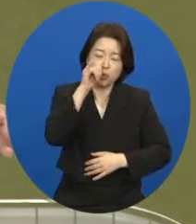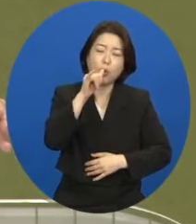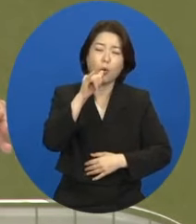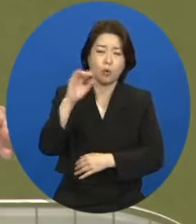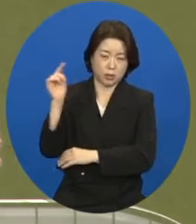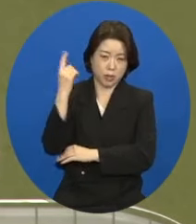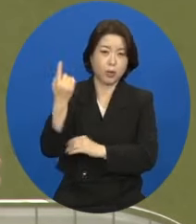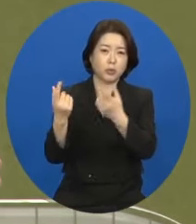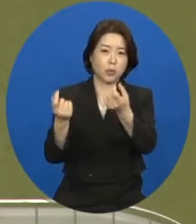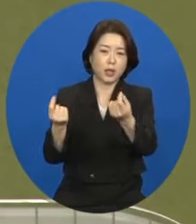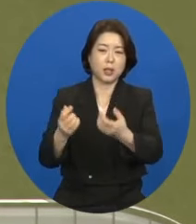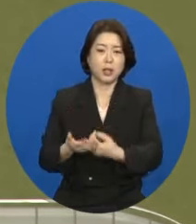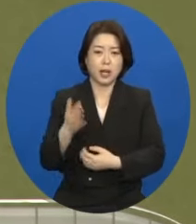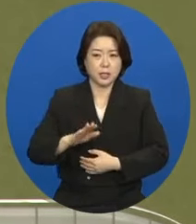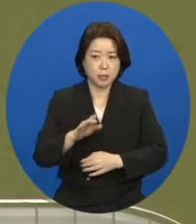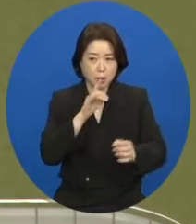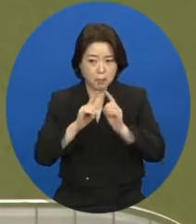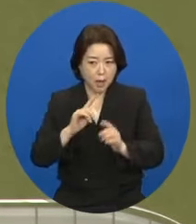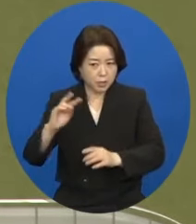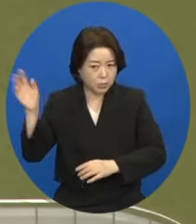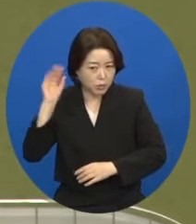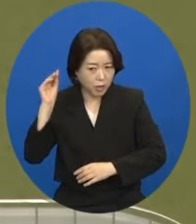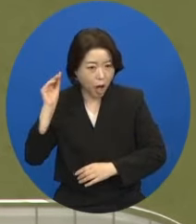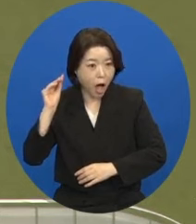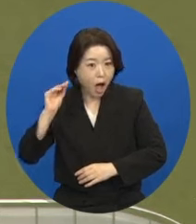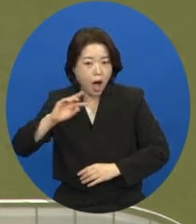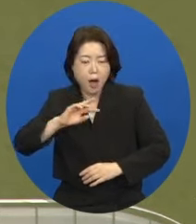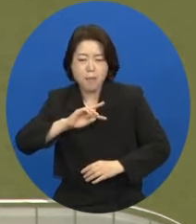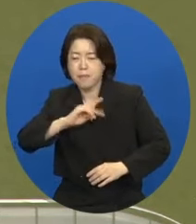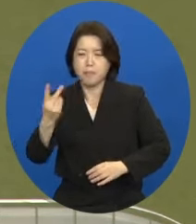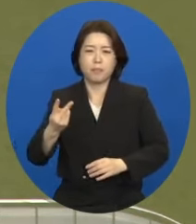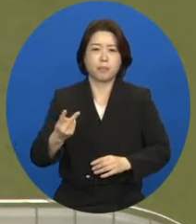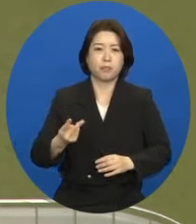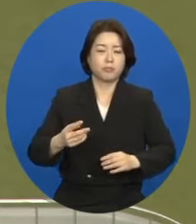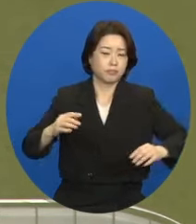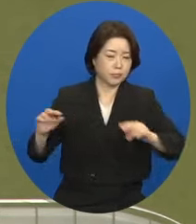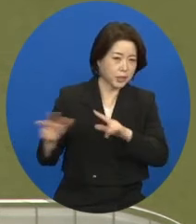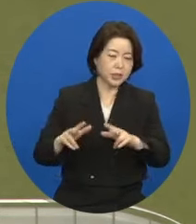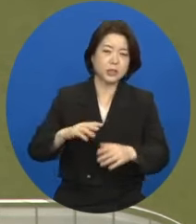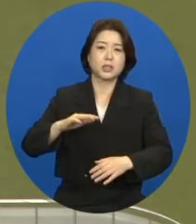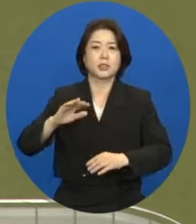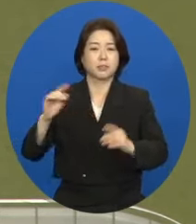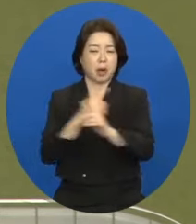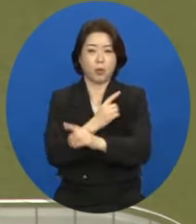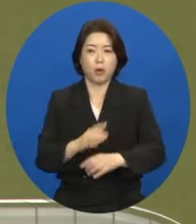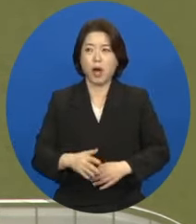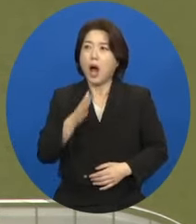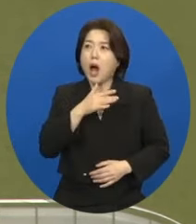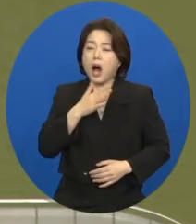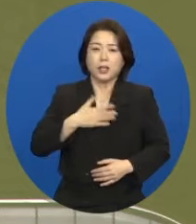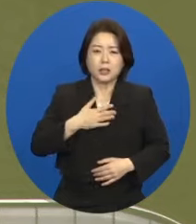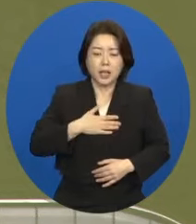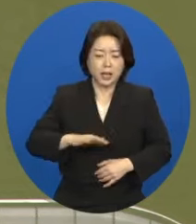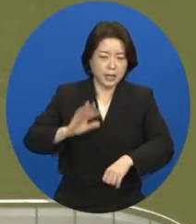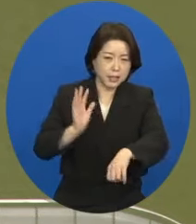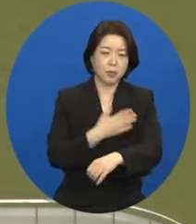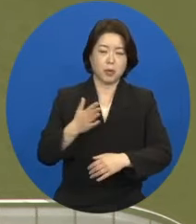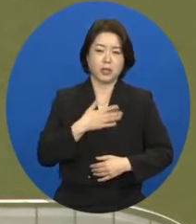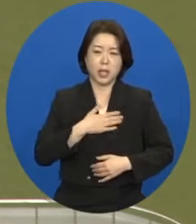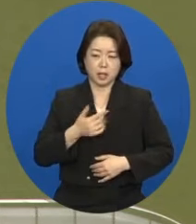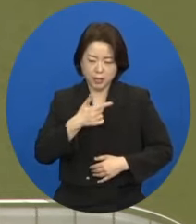그렇지만 말씀을 들었을 때 곧장 돌이키는 거예요. 내가 잘못 알았구나, 내가 실수했구나, 내가 정말 큰일 날